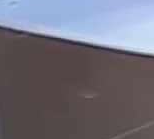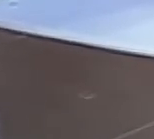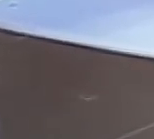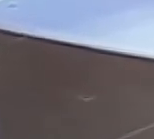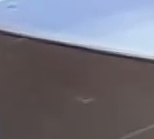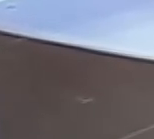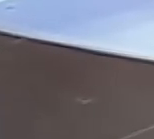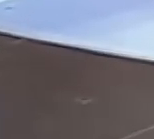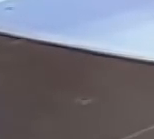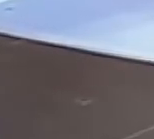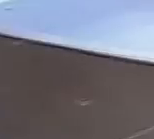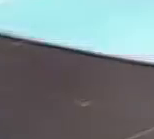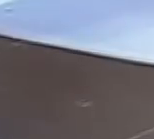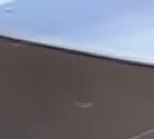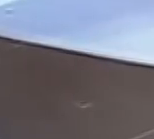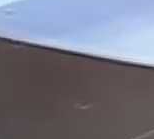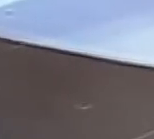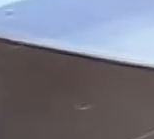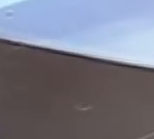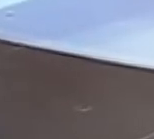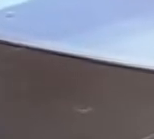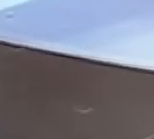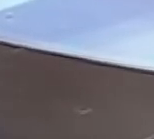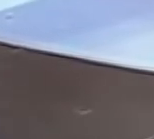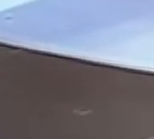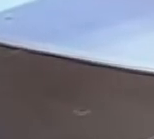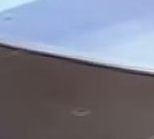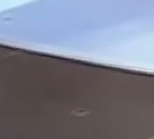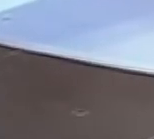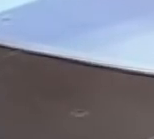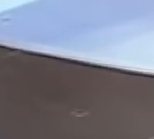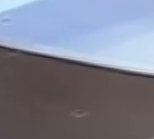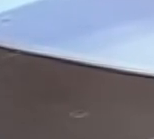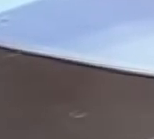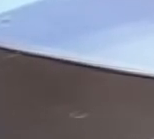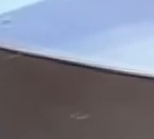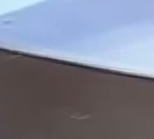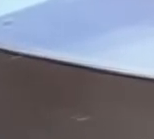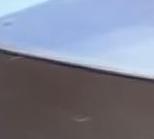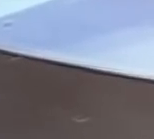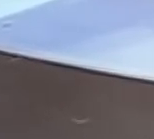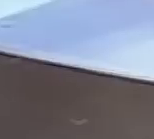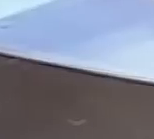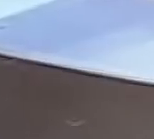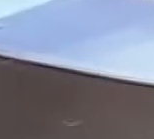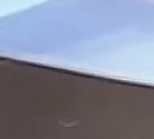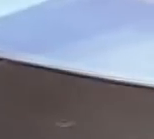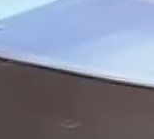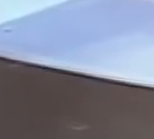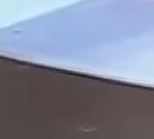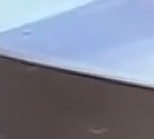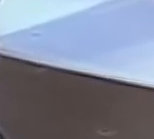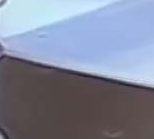Marhaba, ni tarehe 8 ya mwezi wa Septemba mwaka 2014. Ni furaha iliyoje basi kuweza kujiunga nawe kwenye taarifa za KTN